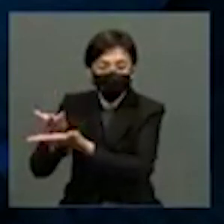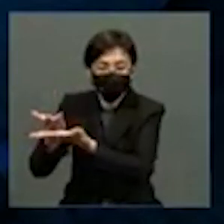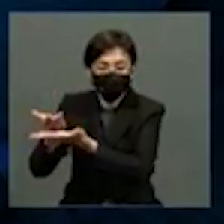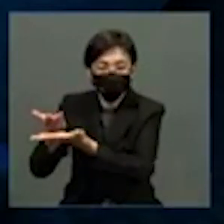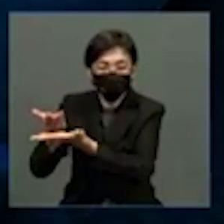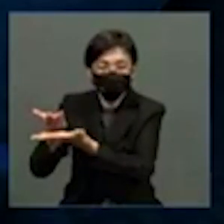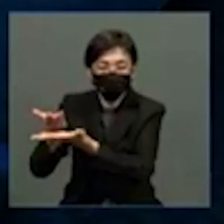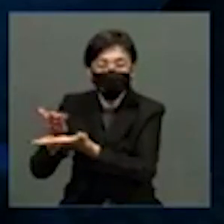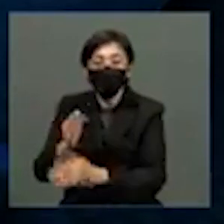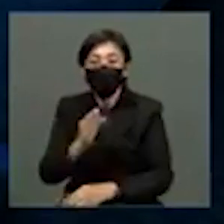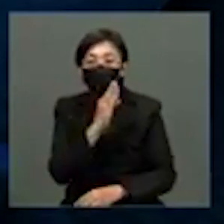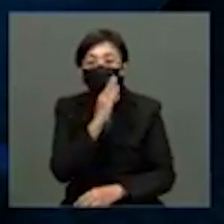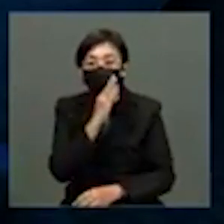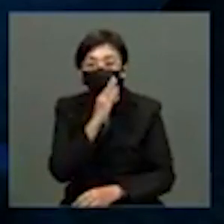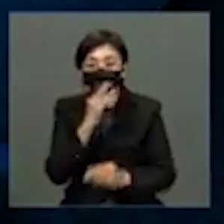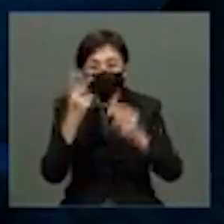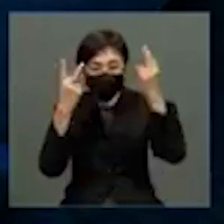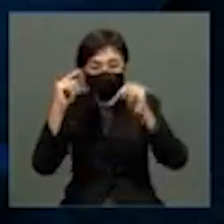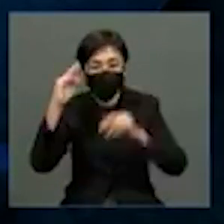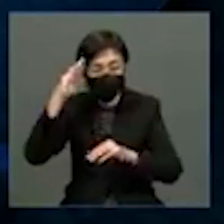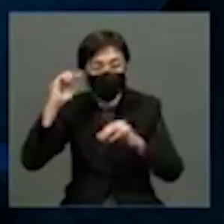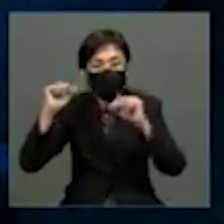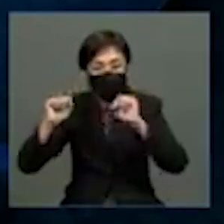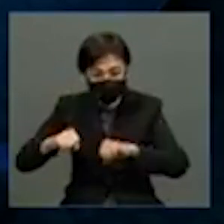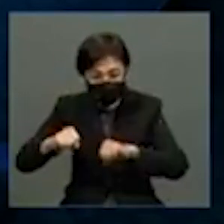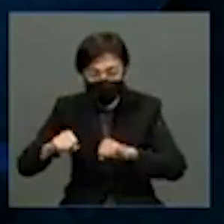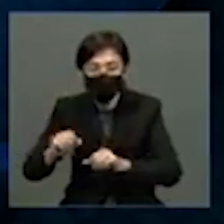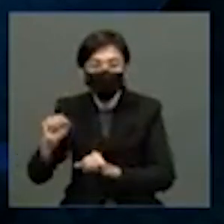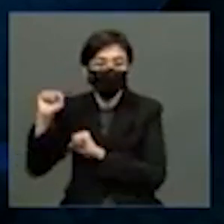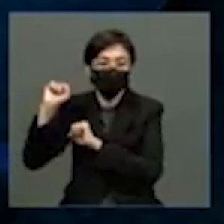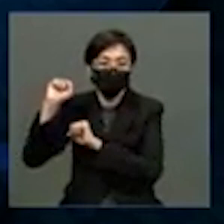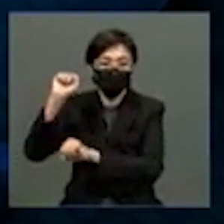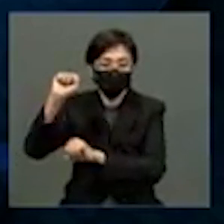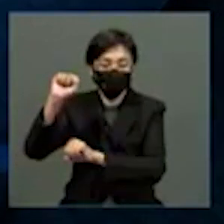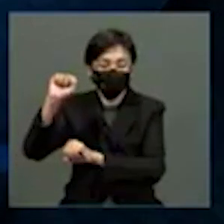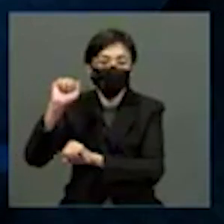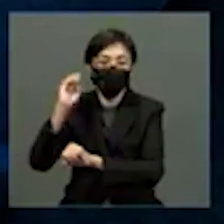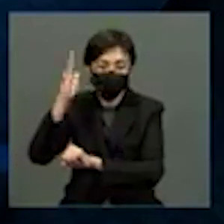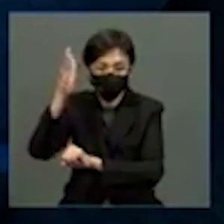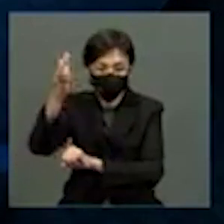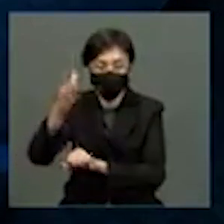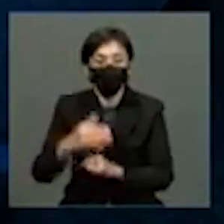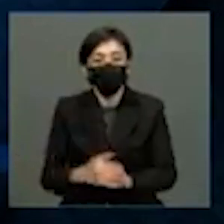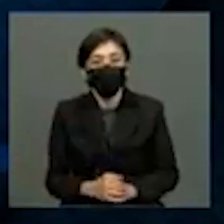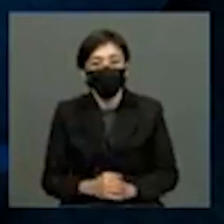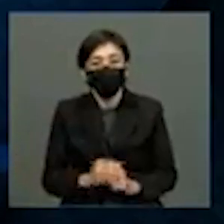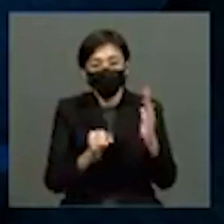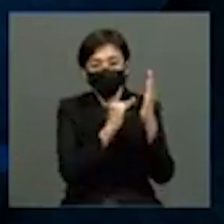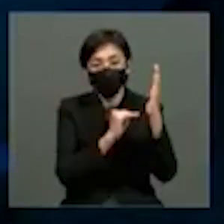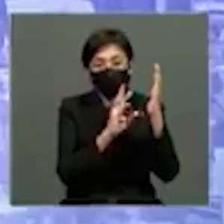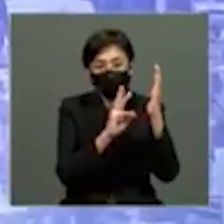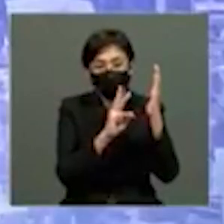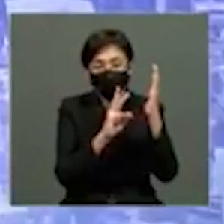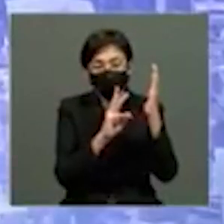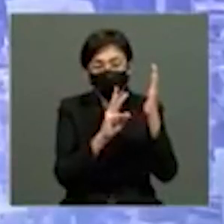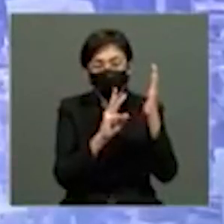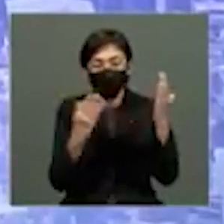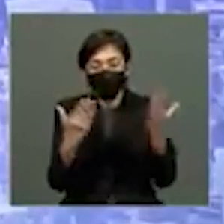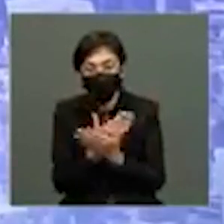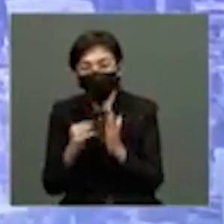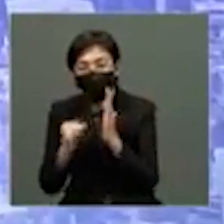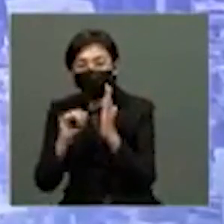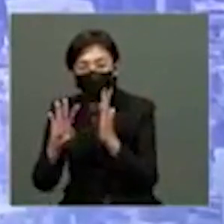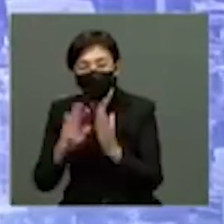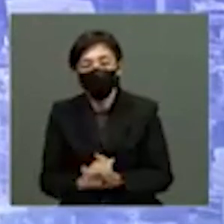จารณาถ้าหากเห็นชอบคำสั่งจะตามมานะครับจาก6จังหวัดเหลือ4จังหวัดพื้นที่ควบคุมสูงสุดจ